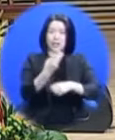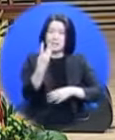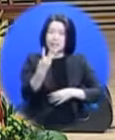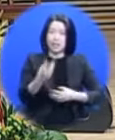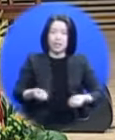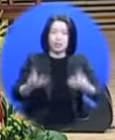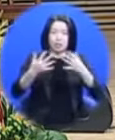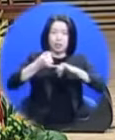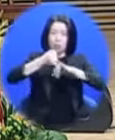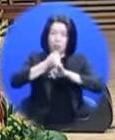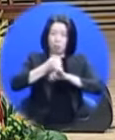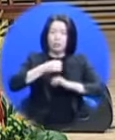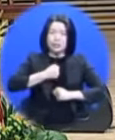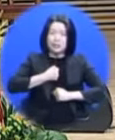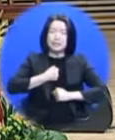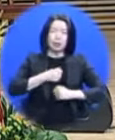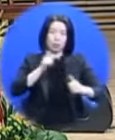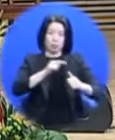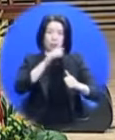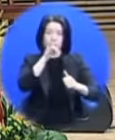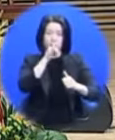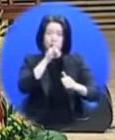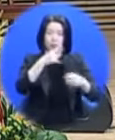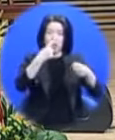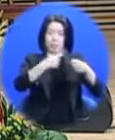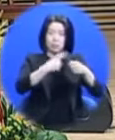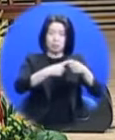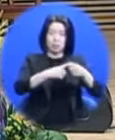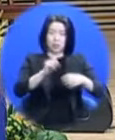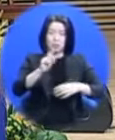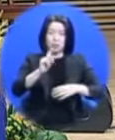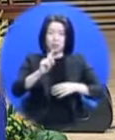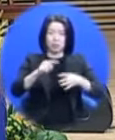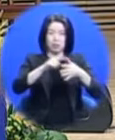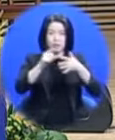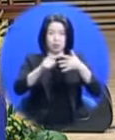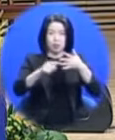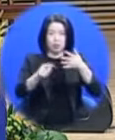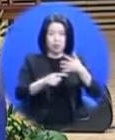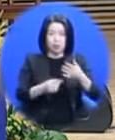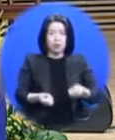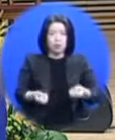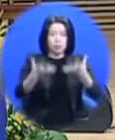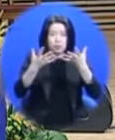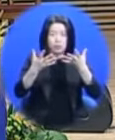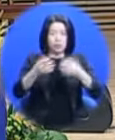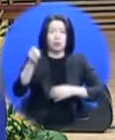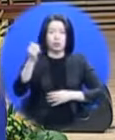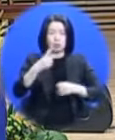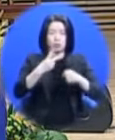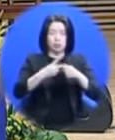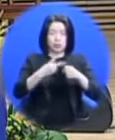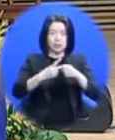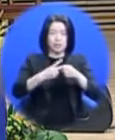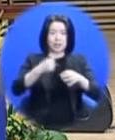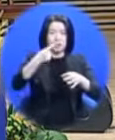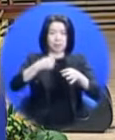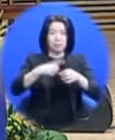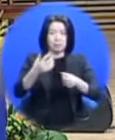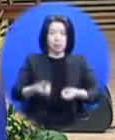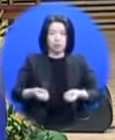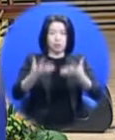이렇게 말씀을 하고 있습니다. 첫 번째가 유월절이고, 그리고 맥추절, 그리고